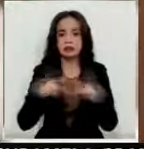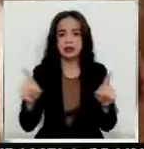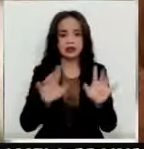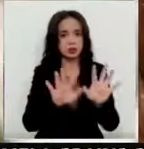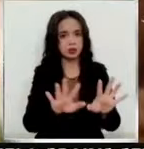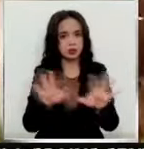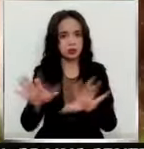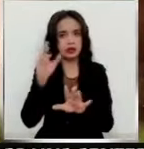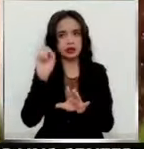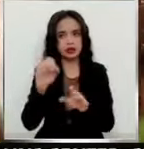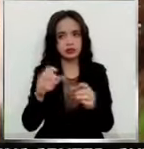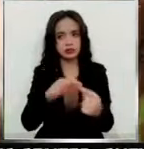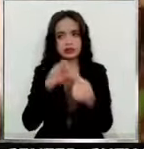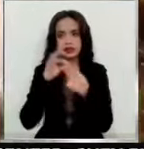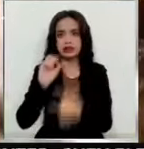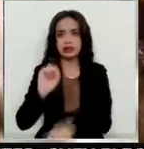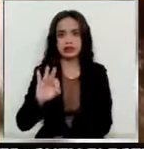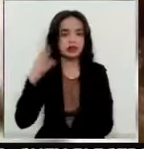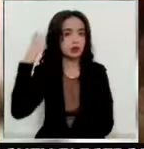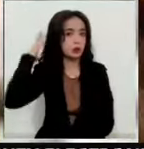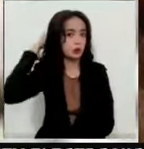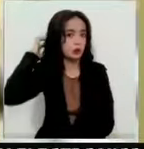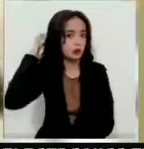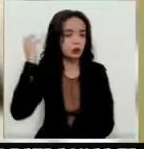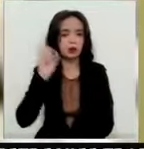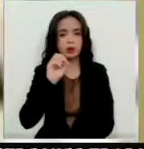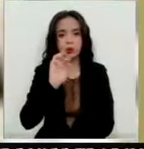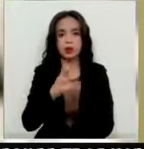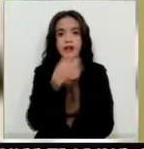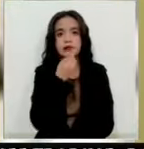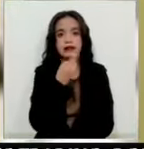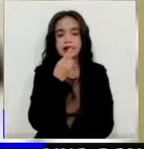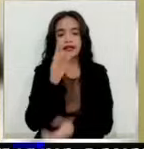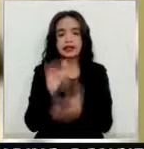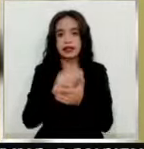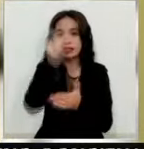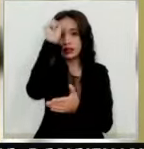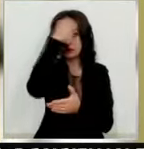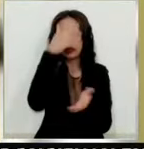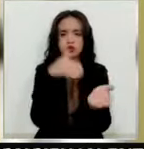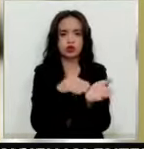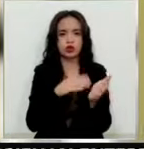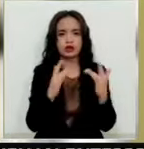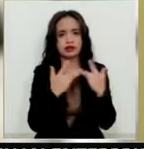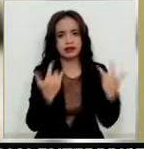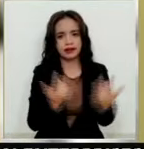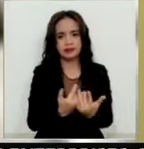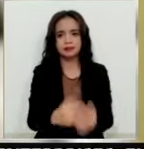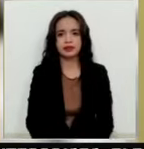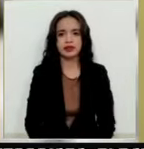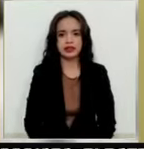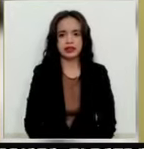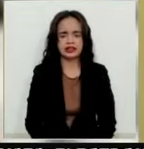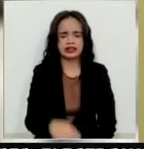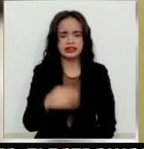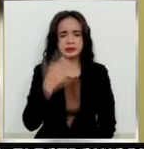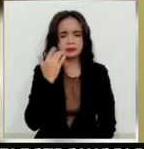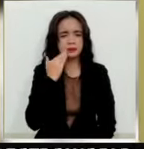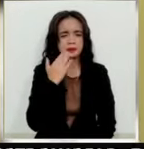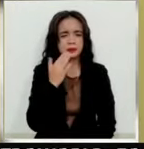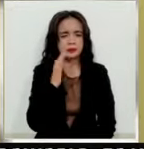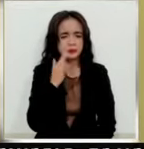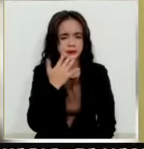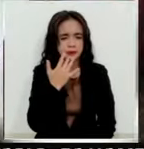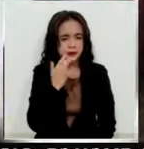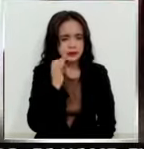blood. Nagpaalala yan ang isang doktor sa puso. Sobrang tamis at sobrang alat po, yan po talaga ang ipinagbabawal na natin